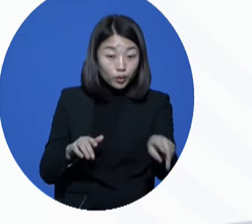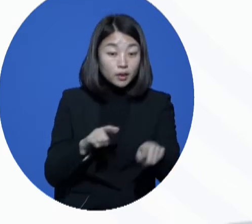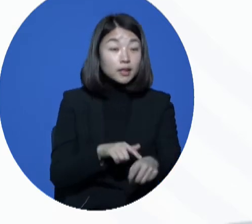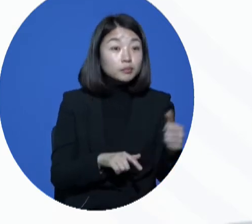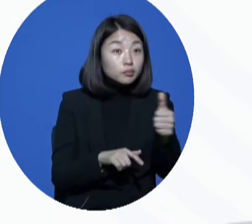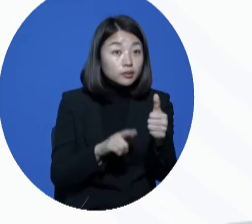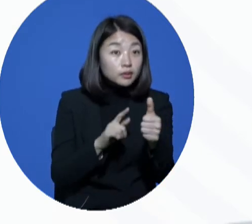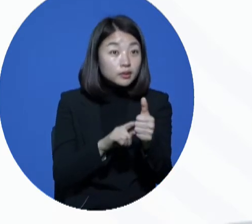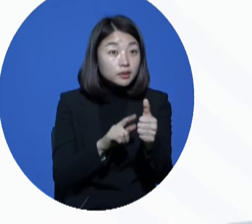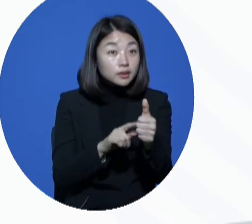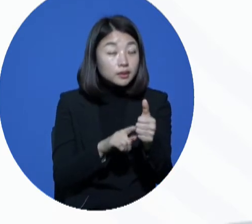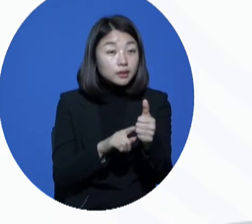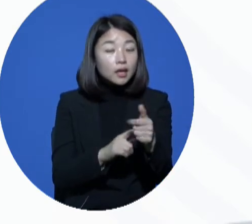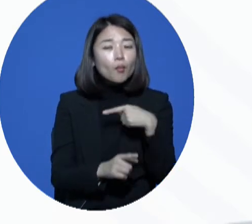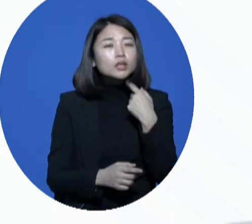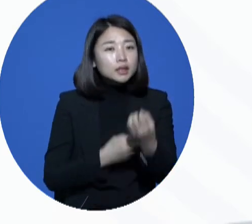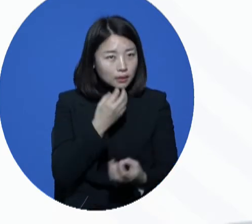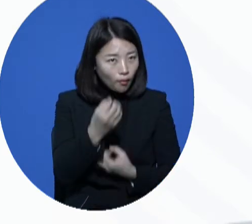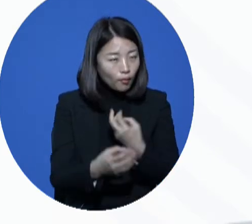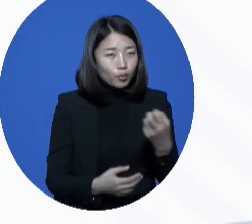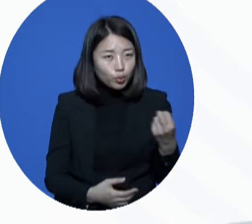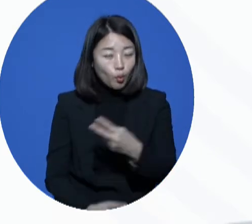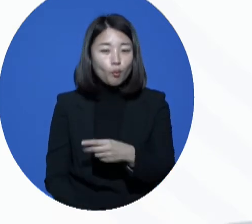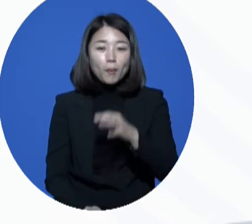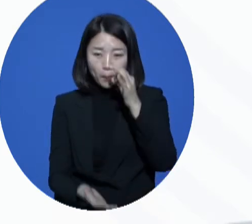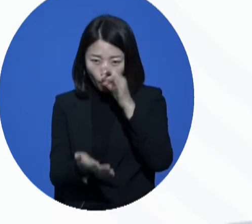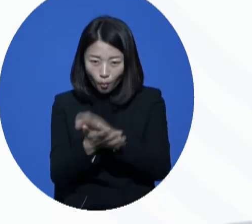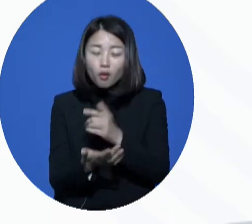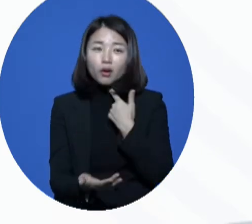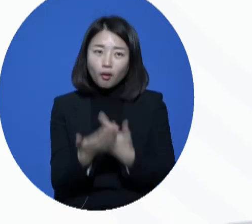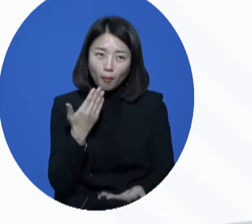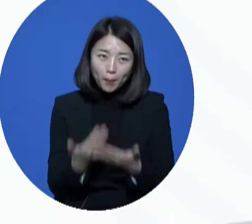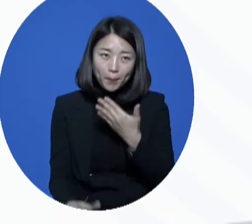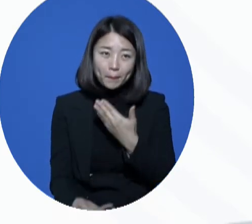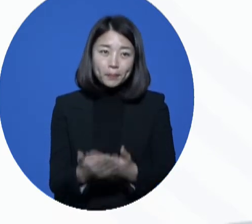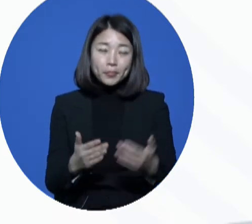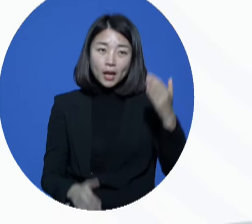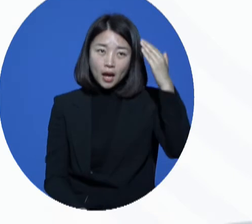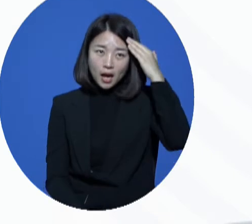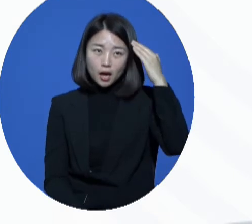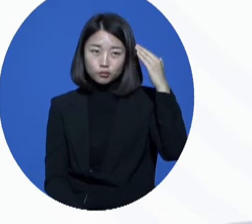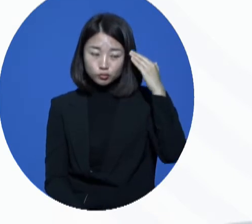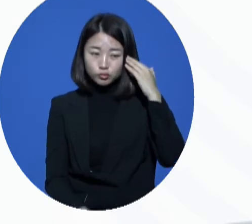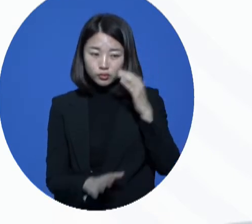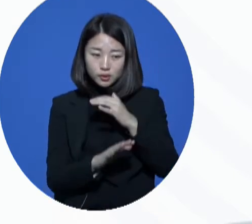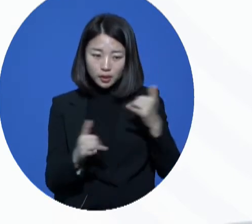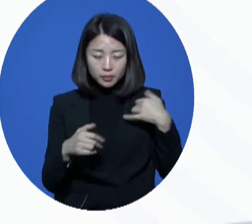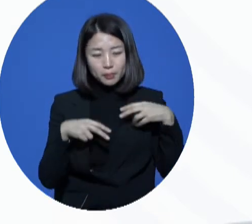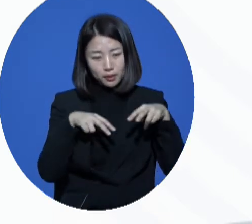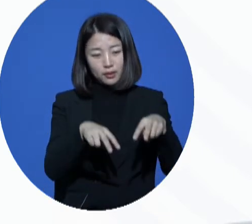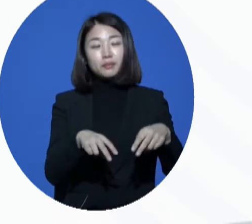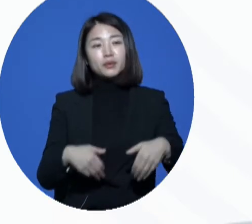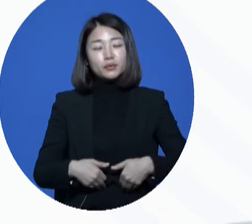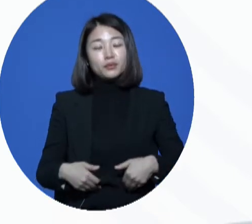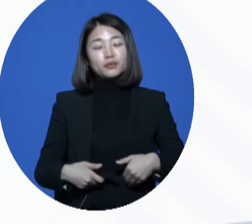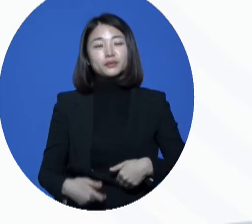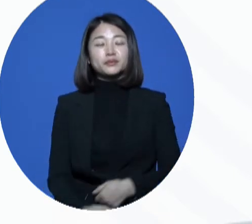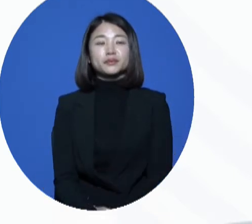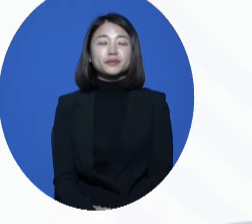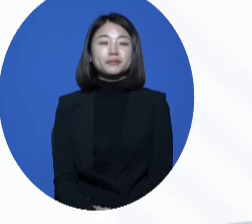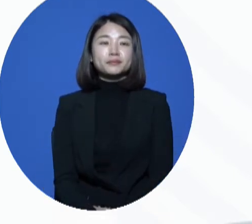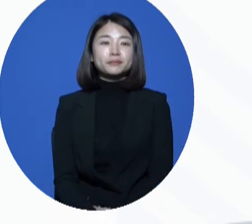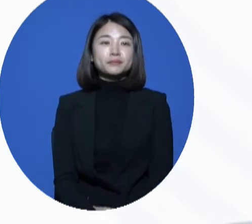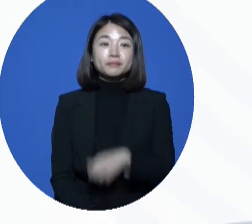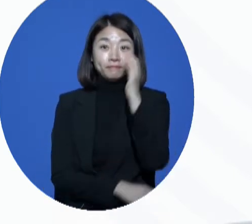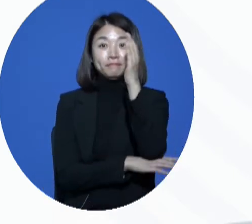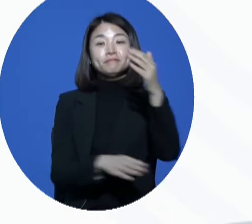강모 씨의 이 증언과 목격과 경험이 한국 사회가 들어야 될 상당히 중요한 지점이라고